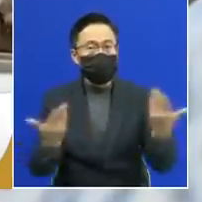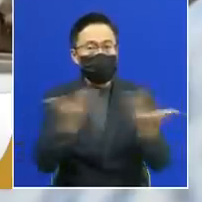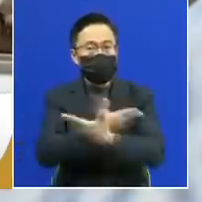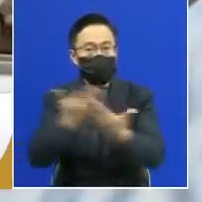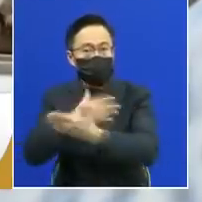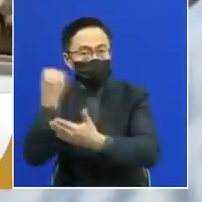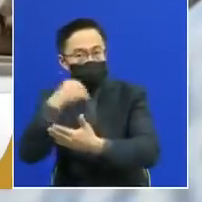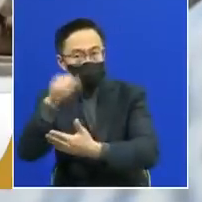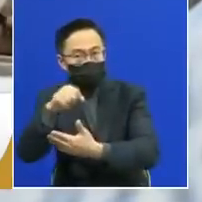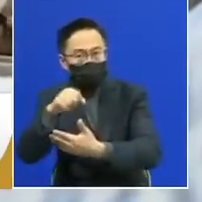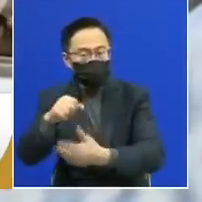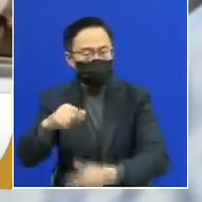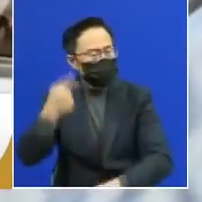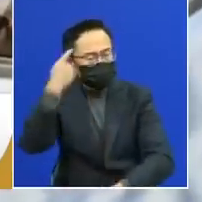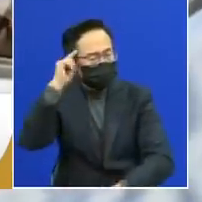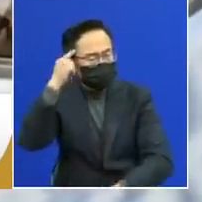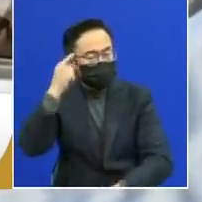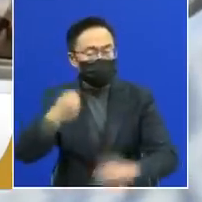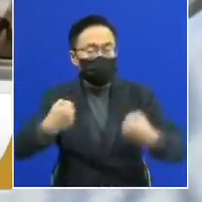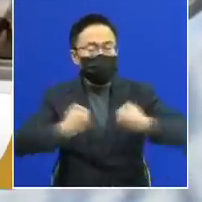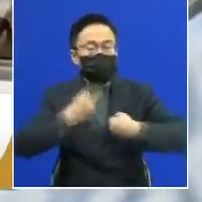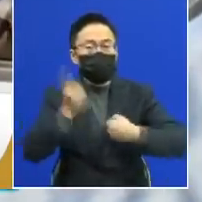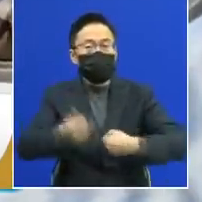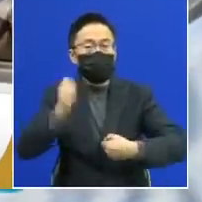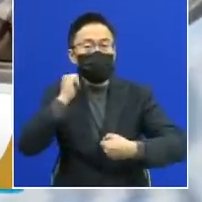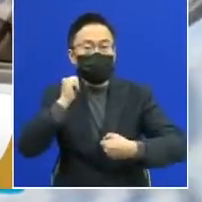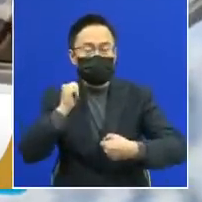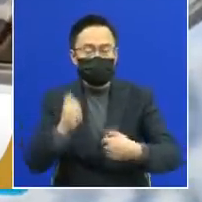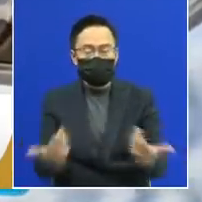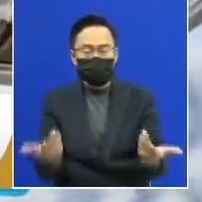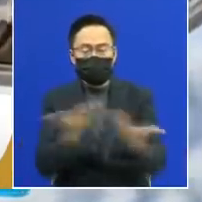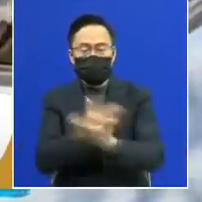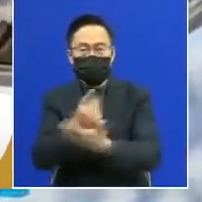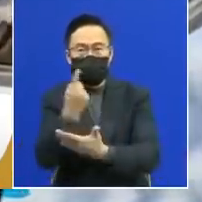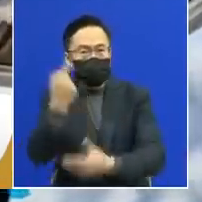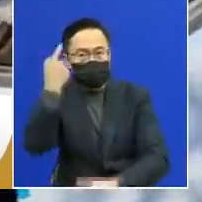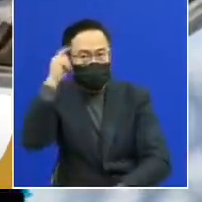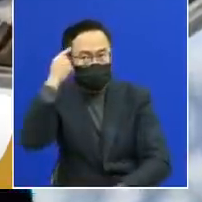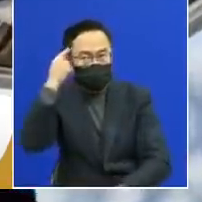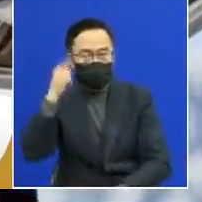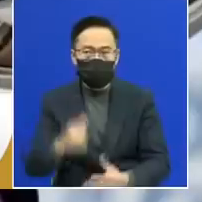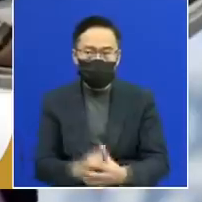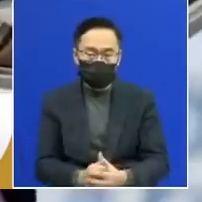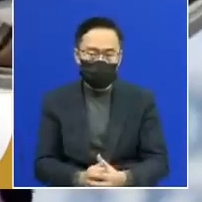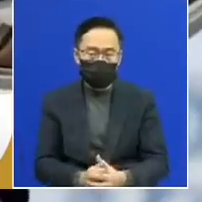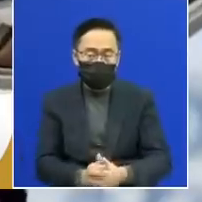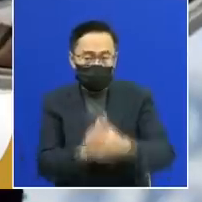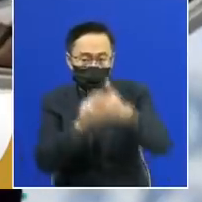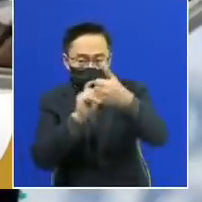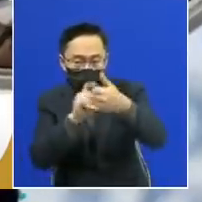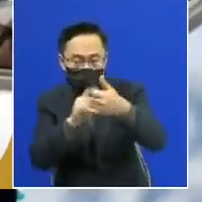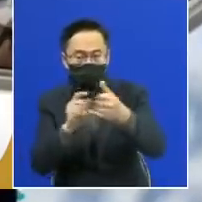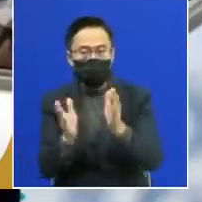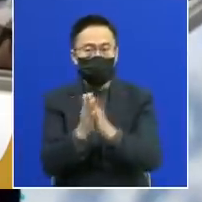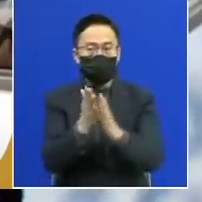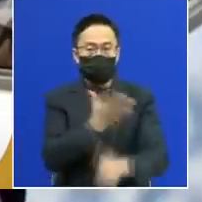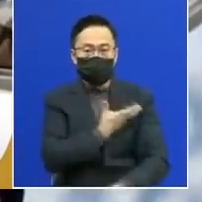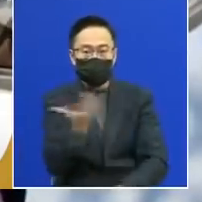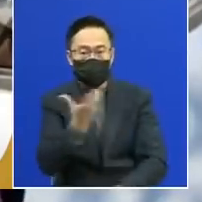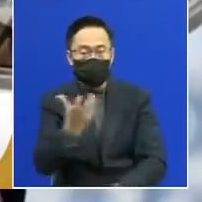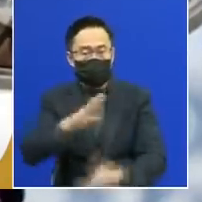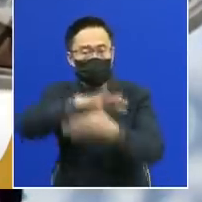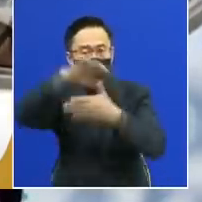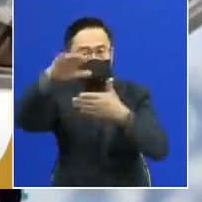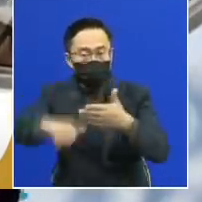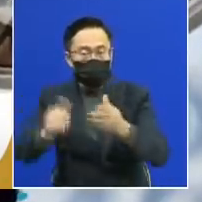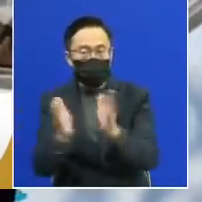ม่รู้ว่าเป็นเจ้าของเดิมหรือไม่ผมไม่มีข้อมูลตัวนั้นน่ะให้ข้อมูลไม่ได้ ผู้ใหญ่เคยเห็นพระมหาสมปองเองหรือว่าญาติเขาอะ